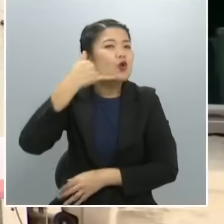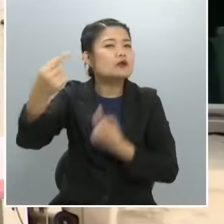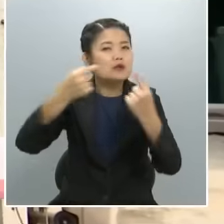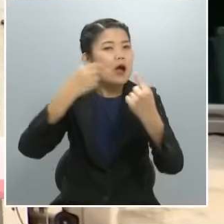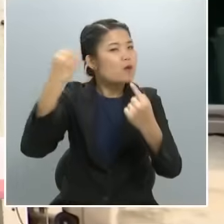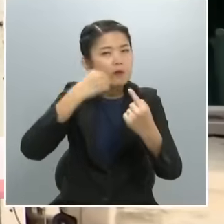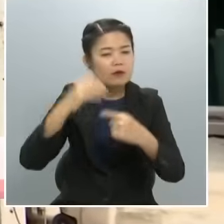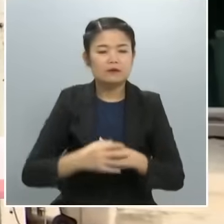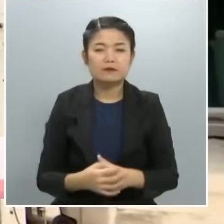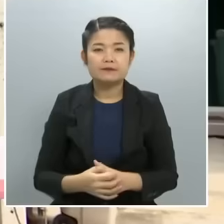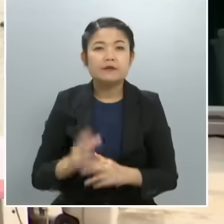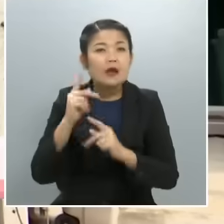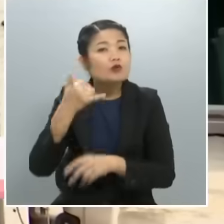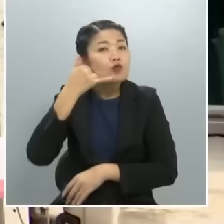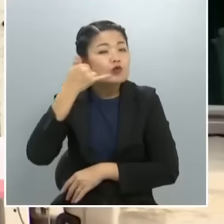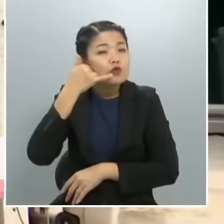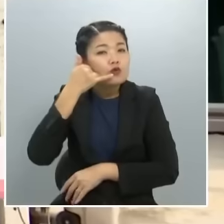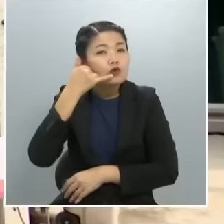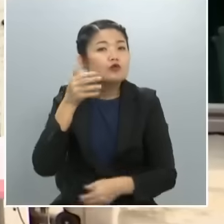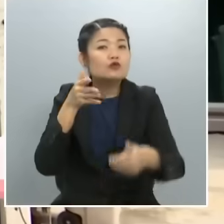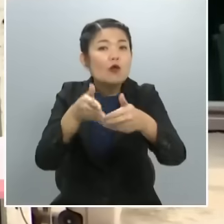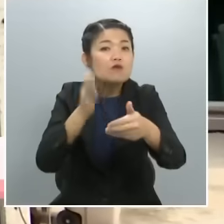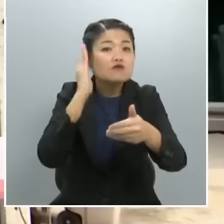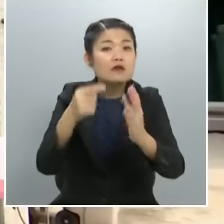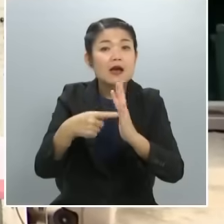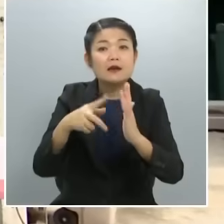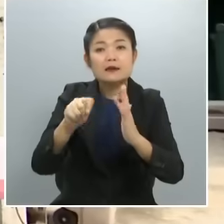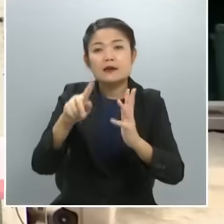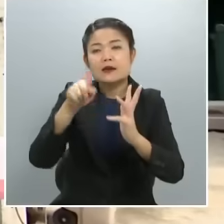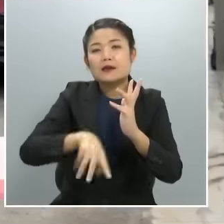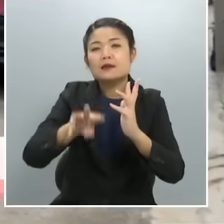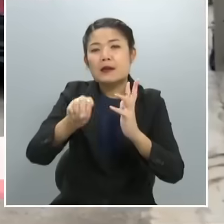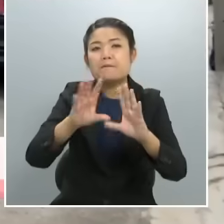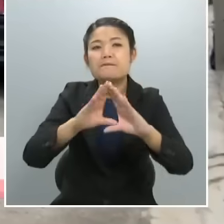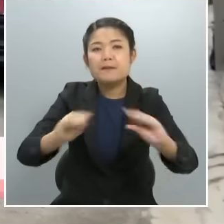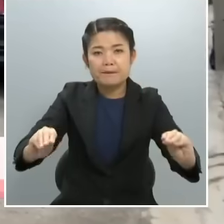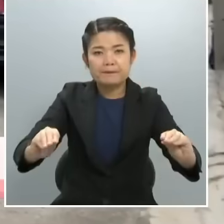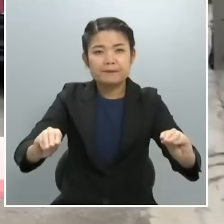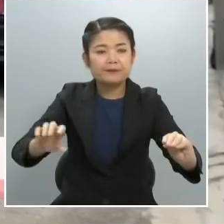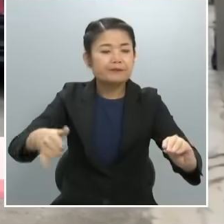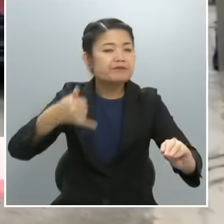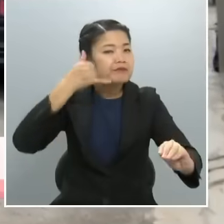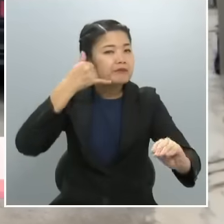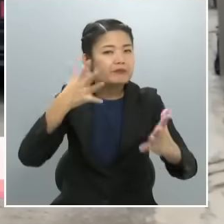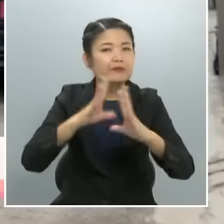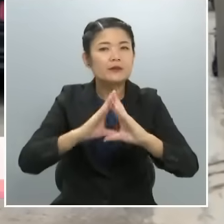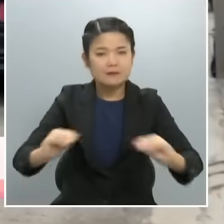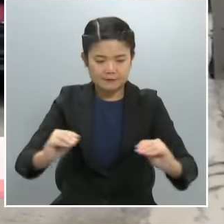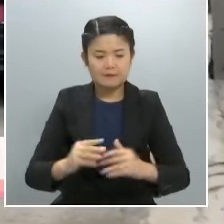ผู้สื่อข่าวก็เลยโทรหาเฮียแต๋มนะครับเฮียแต๋มกริบไม่รับสายไม่รับสาย